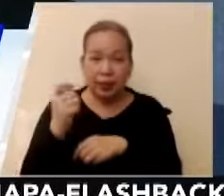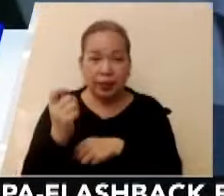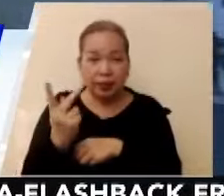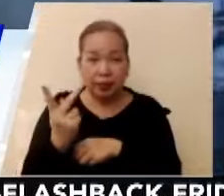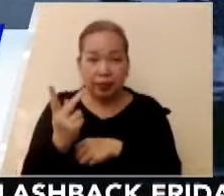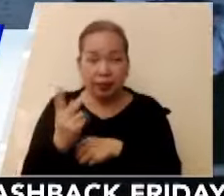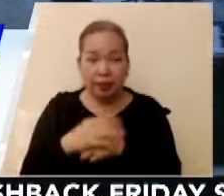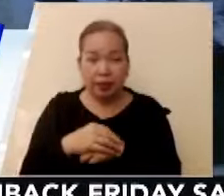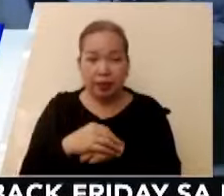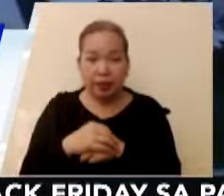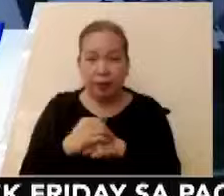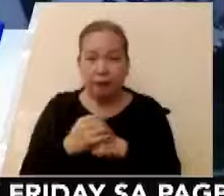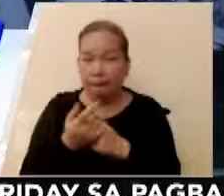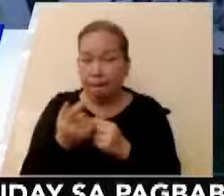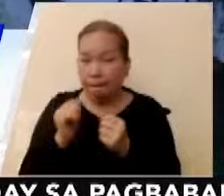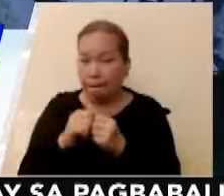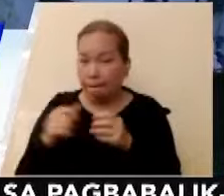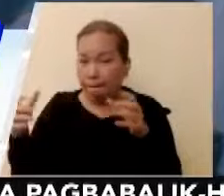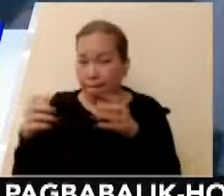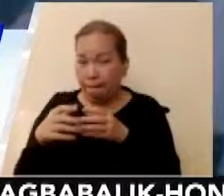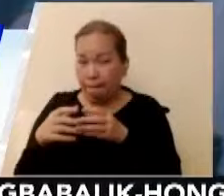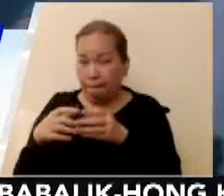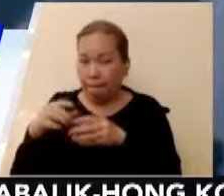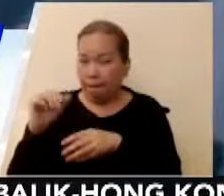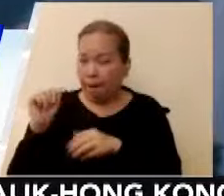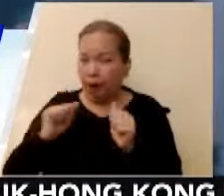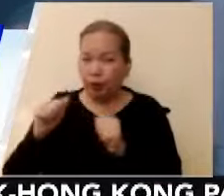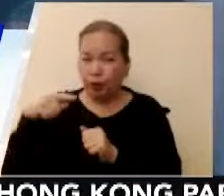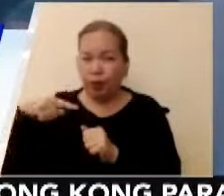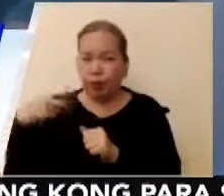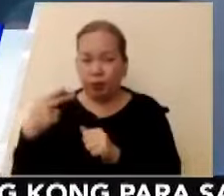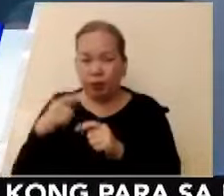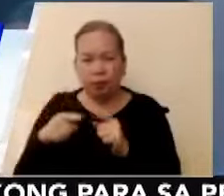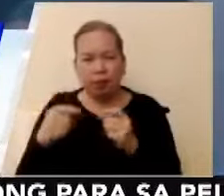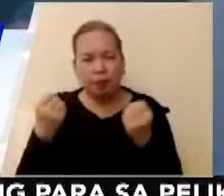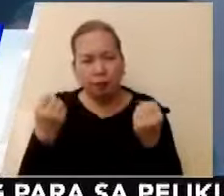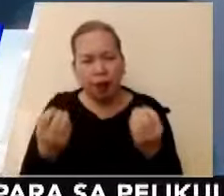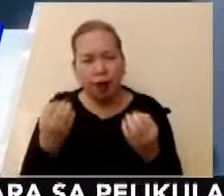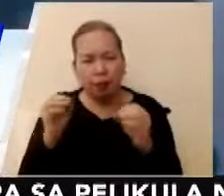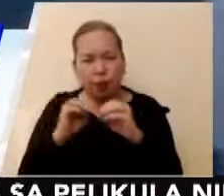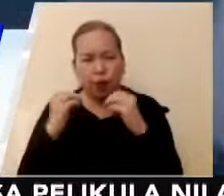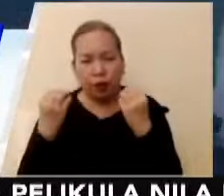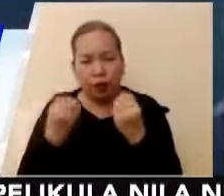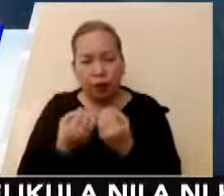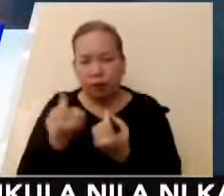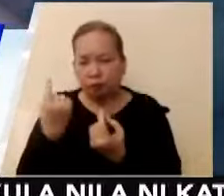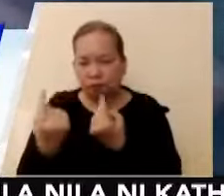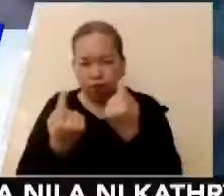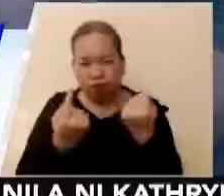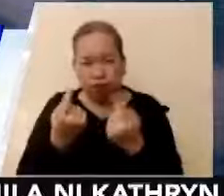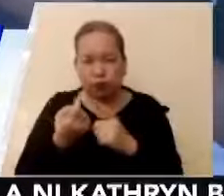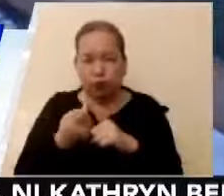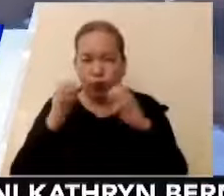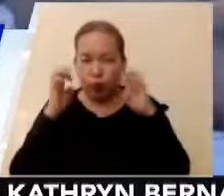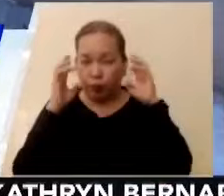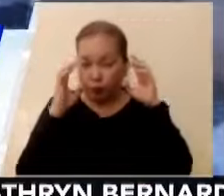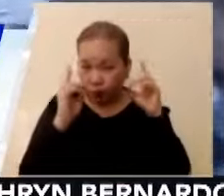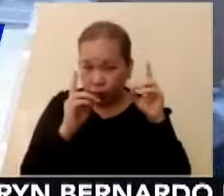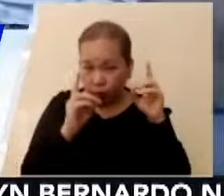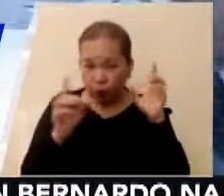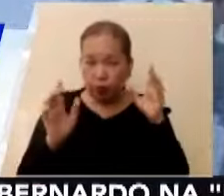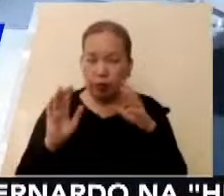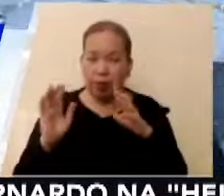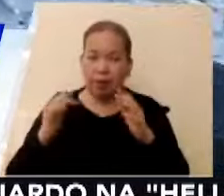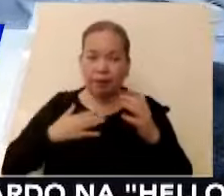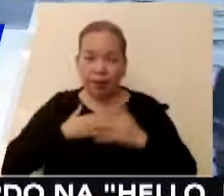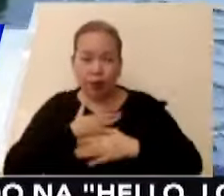mahigit 20 organisasyon at individual mula sa education at entertainment sectors sa